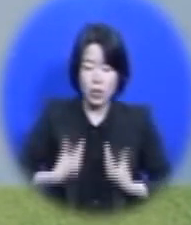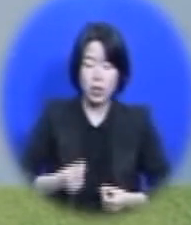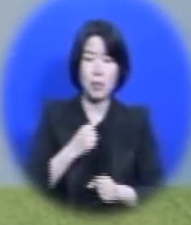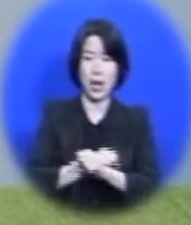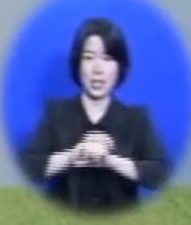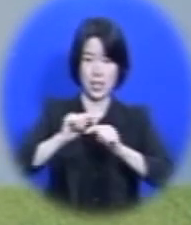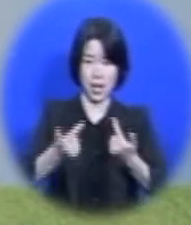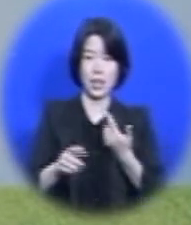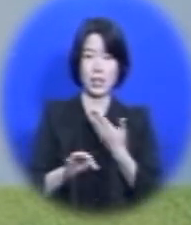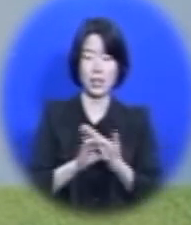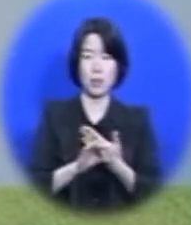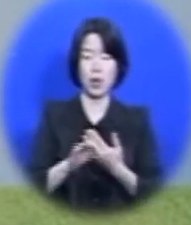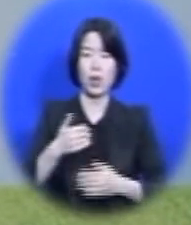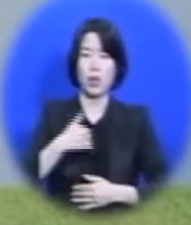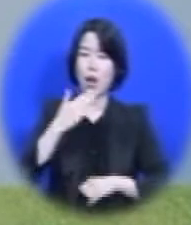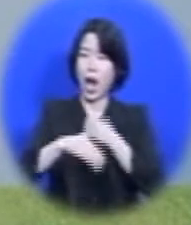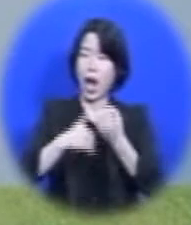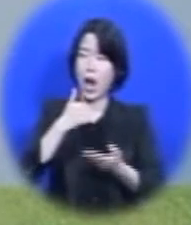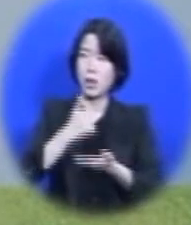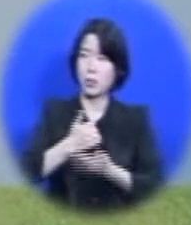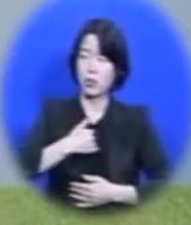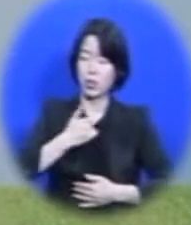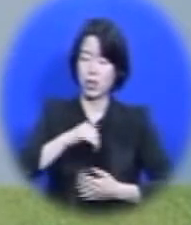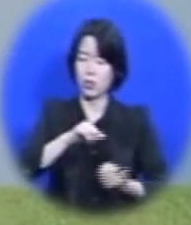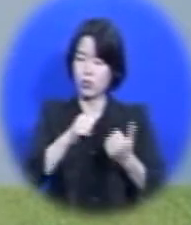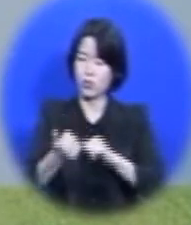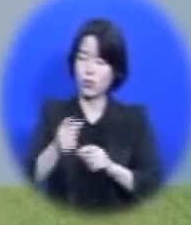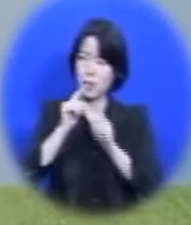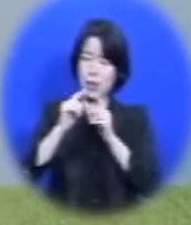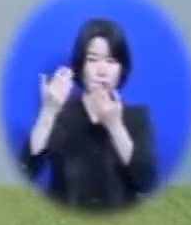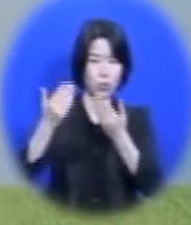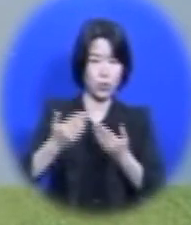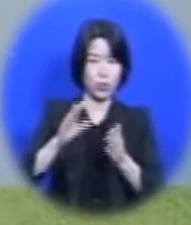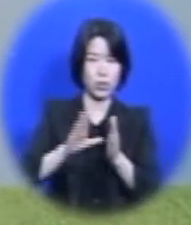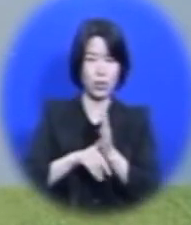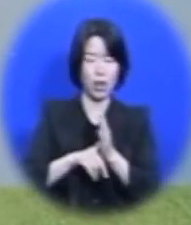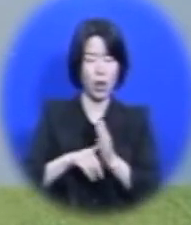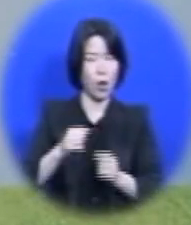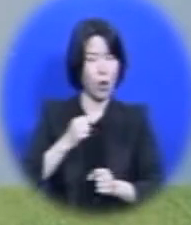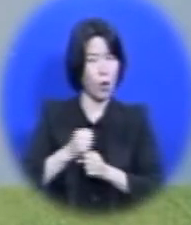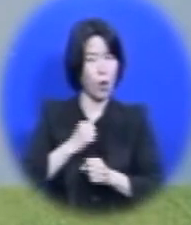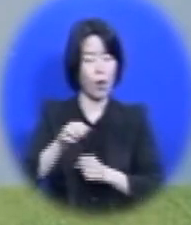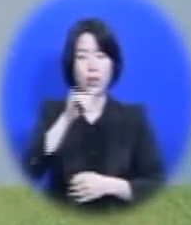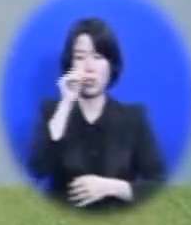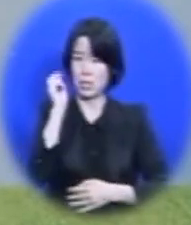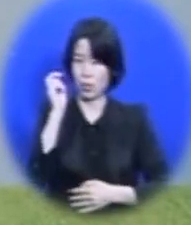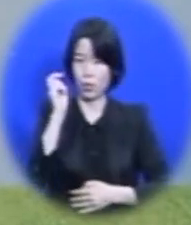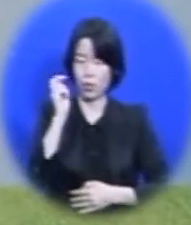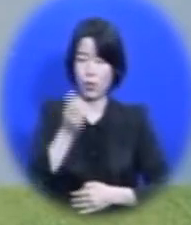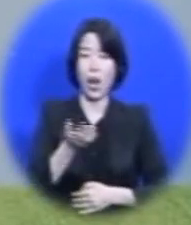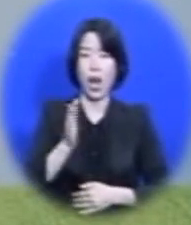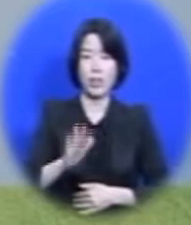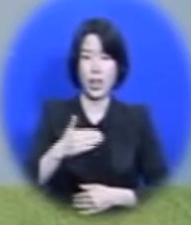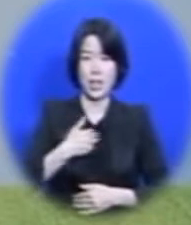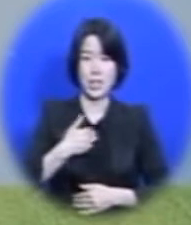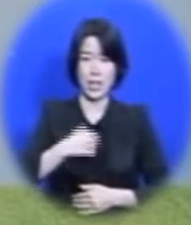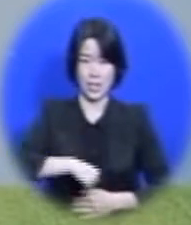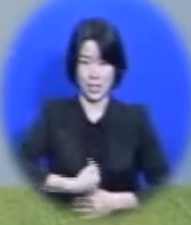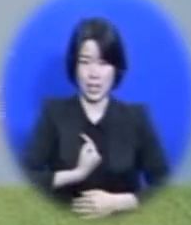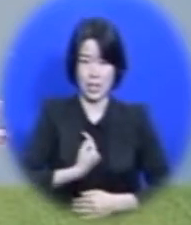않았었다면 저는 하나님이 저에게 대해서 죽으라고 말씀하셨을 때 굉장히 당황했을 겁니다. 근데 저 자신에